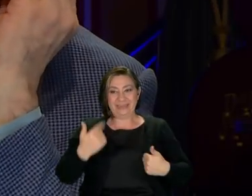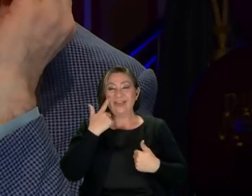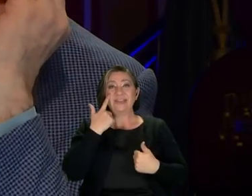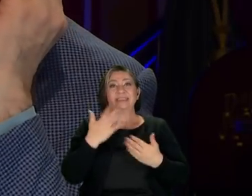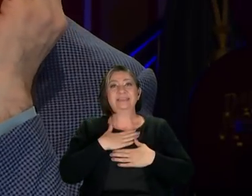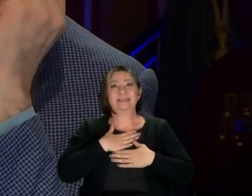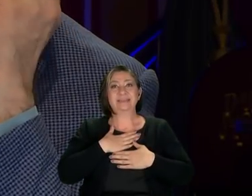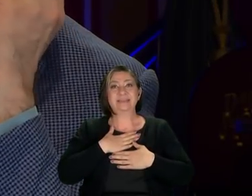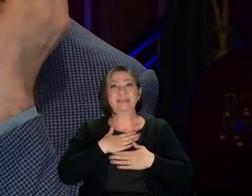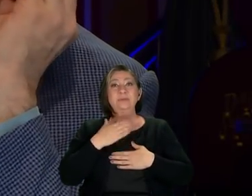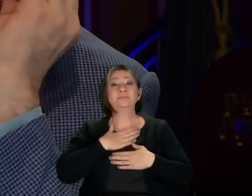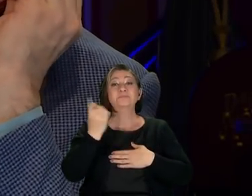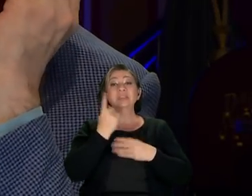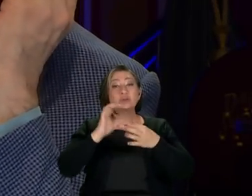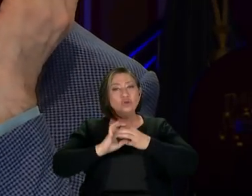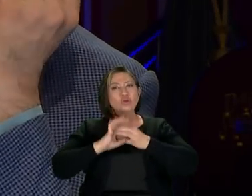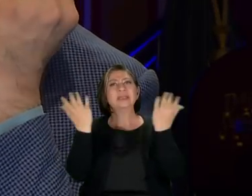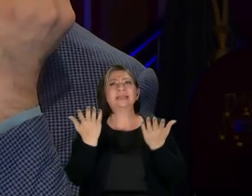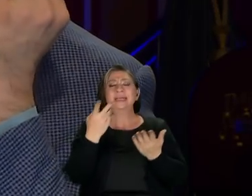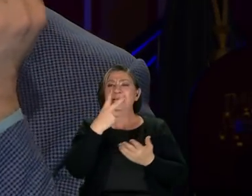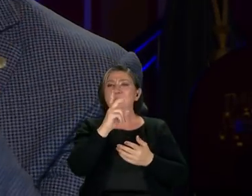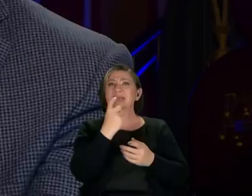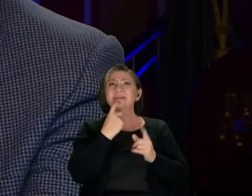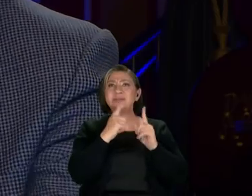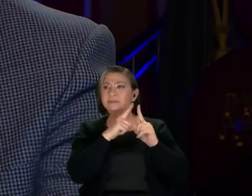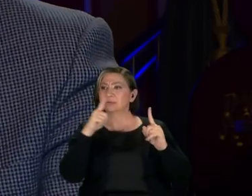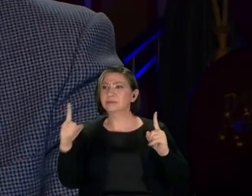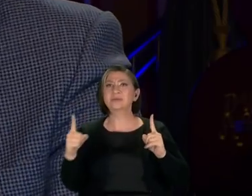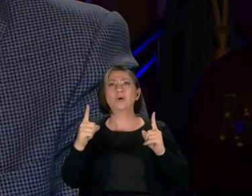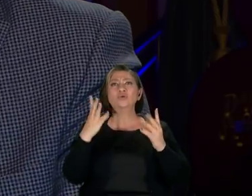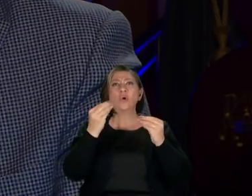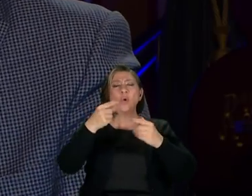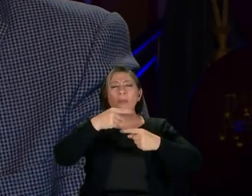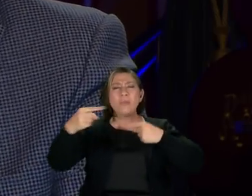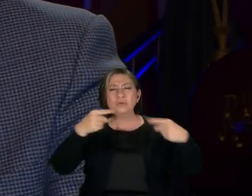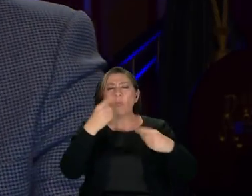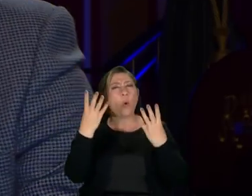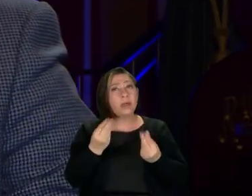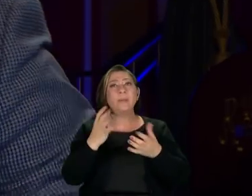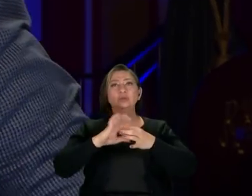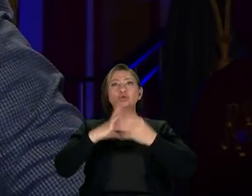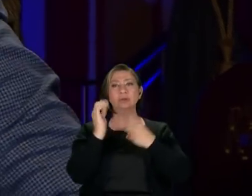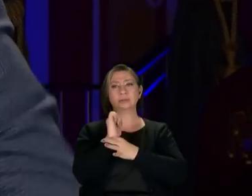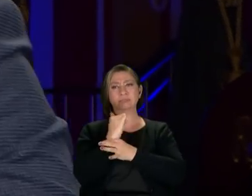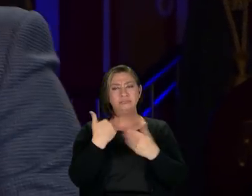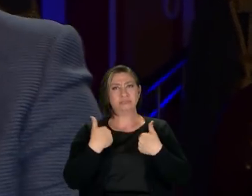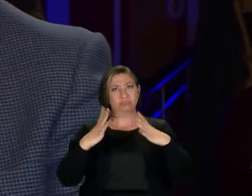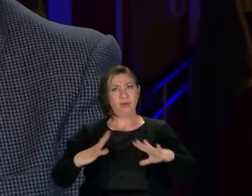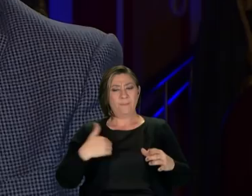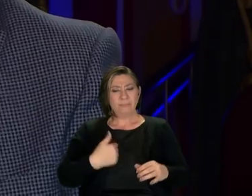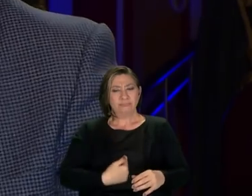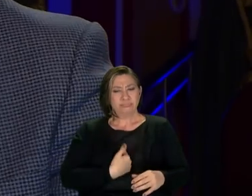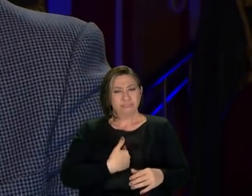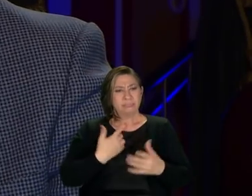devletiz. Yani biz bir şeyi çözebiliriz yani. 2000 yıllık süreç içerisinde çok olumsuzluklar olmuş olur ama çözecek kabiliyetimiz var. Manevra